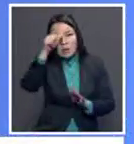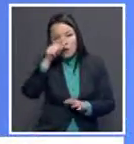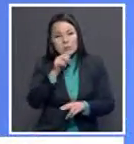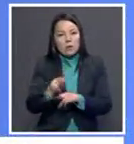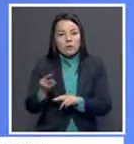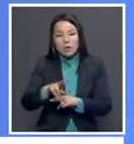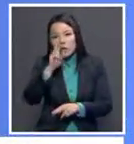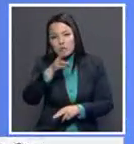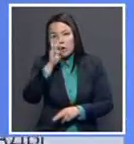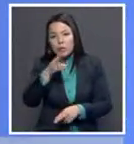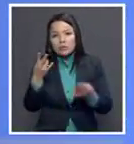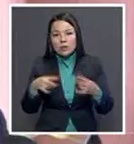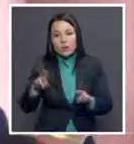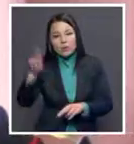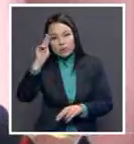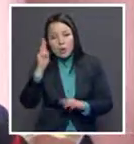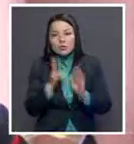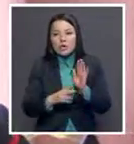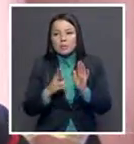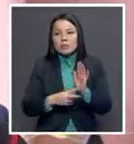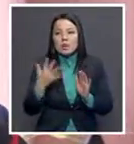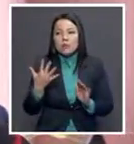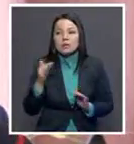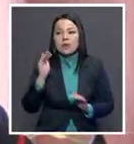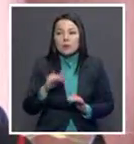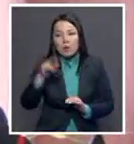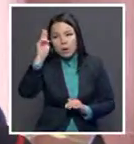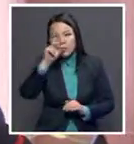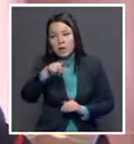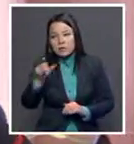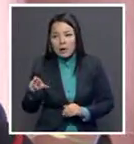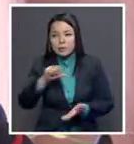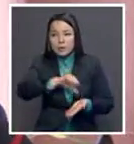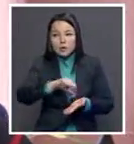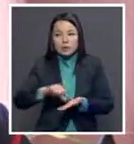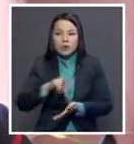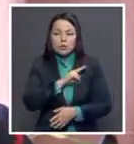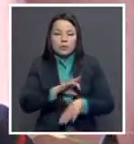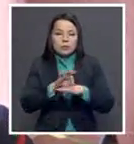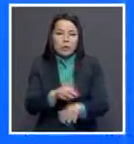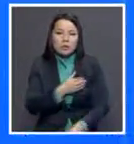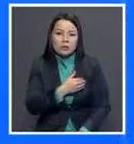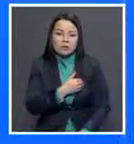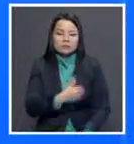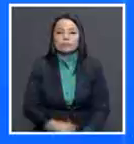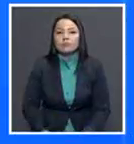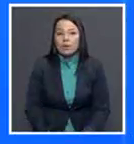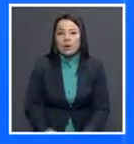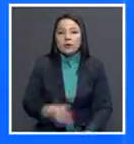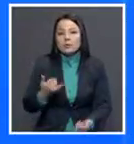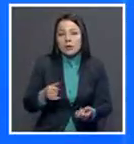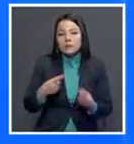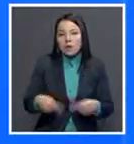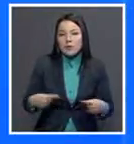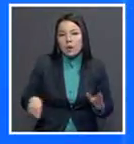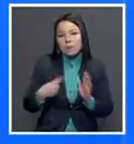қажет жоқ қазір. Осы жол арқылы 75 мың адамға оқытып, жұмысқа орналастырғымыз келіп отыр қазір. Баспана